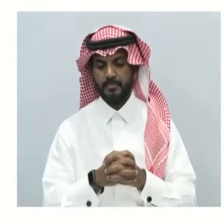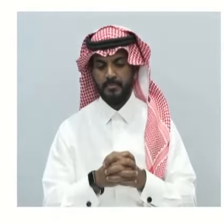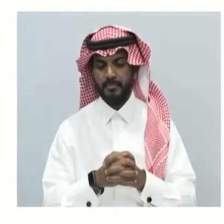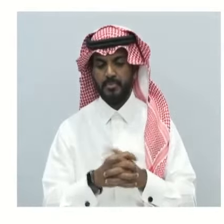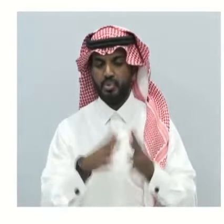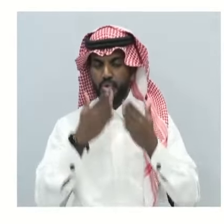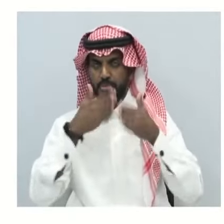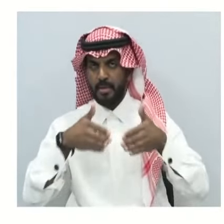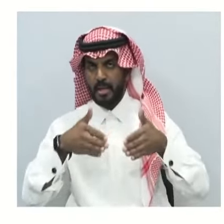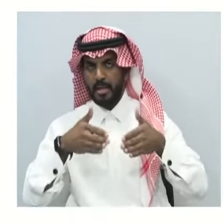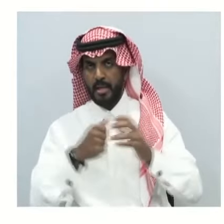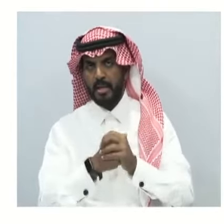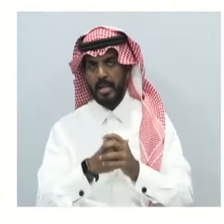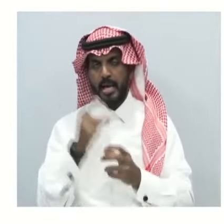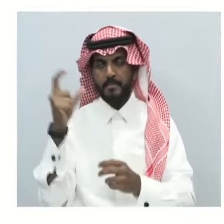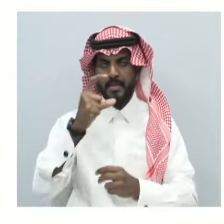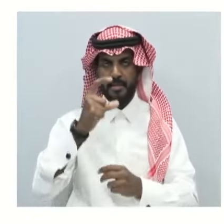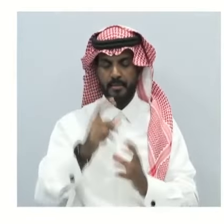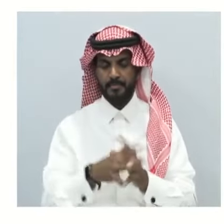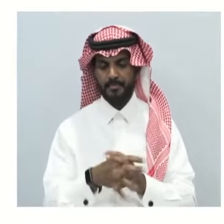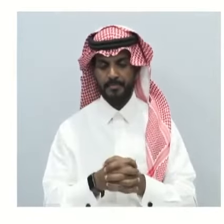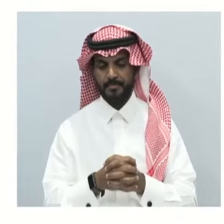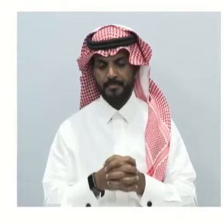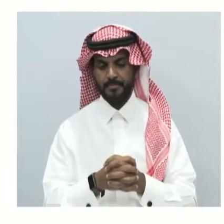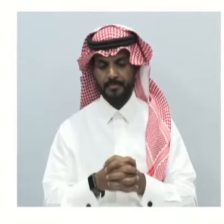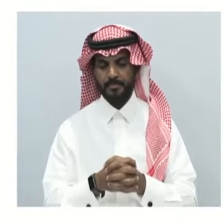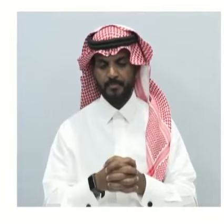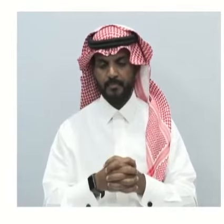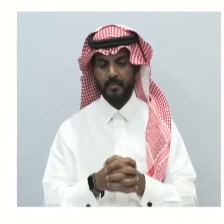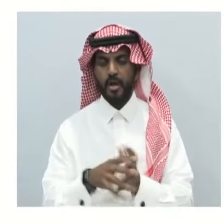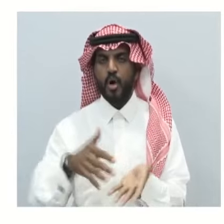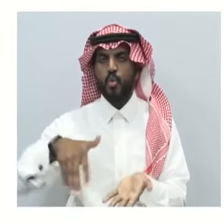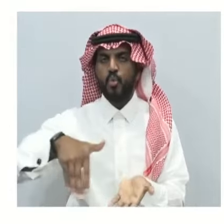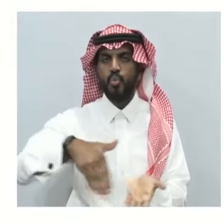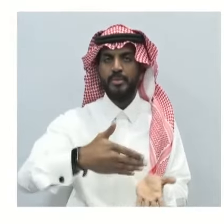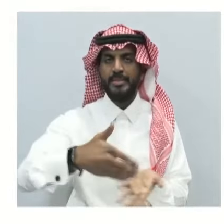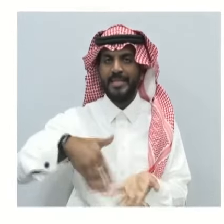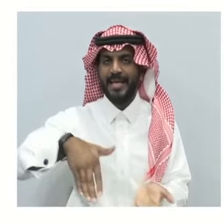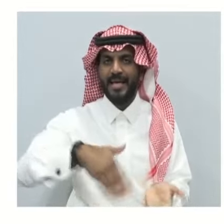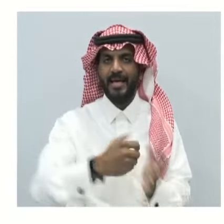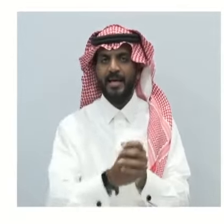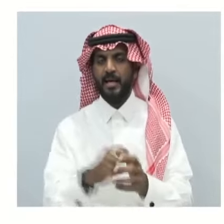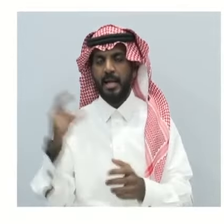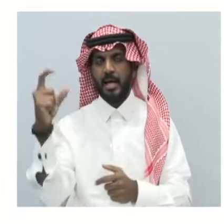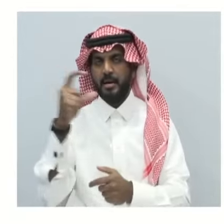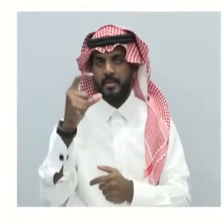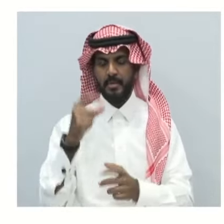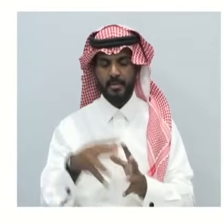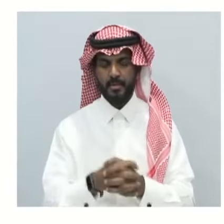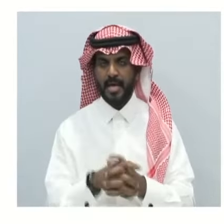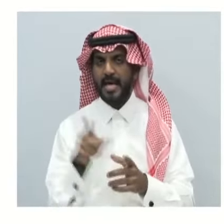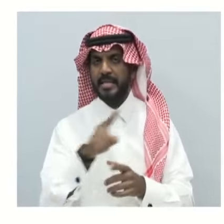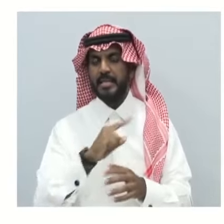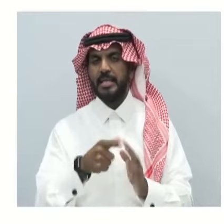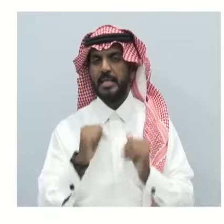اضافه الى ذلك الجبال القمريه وكذلك الاوديه القمريه هذه